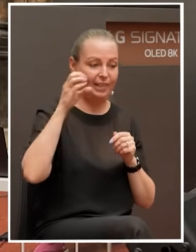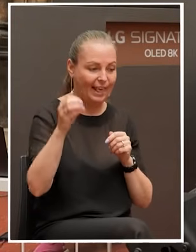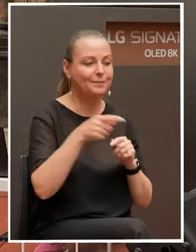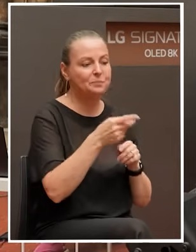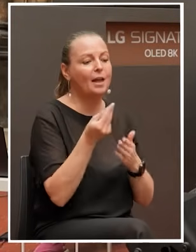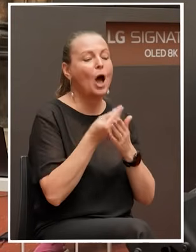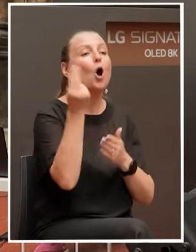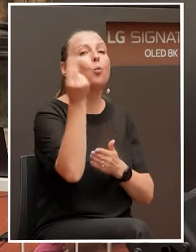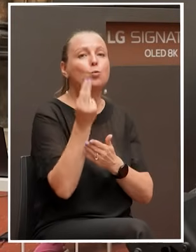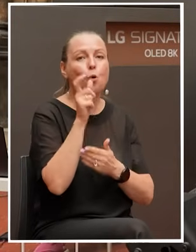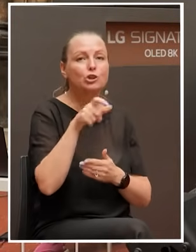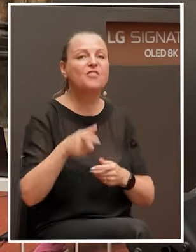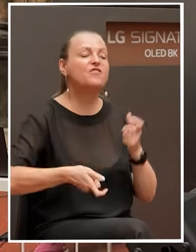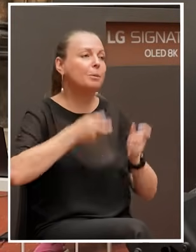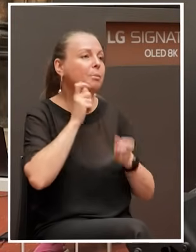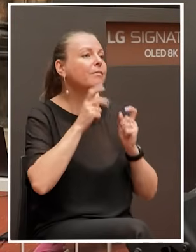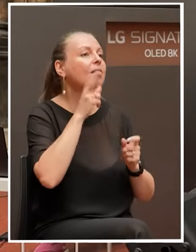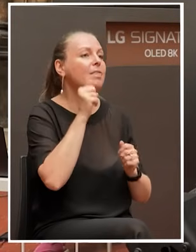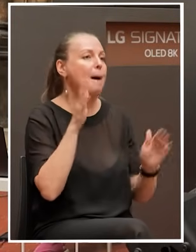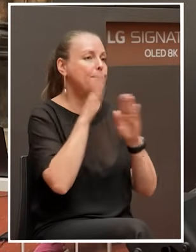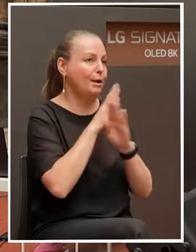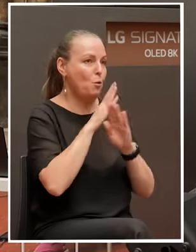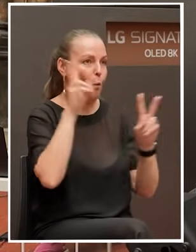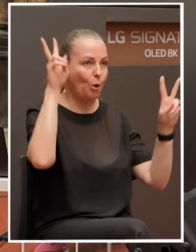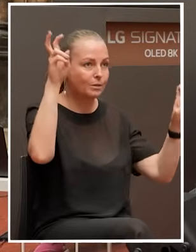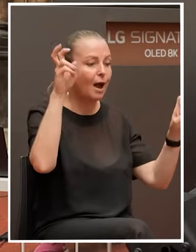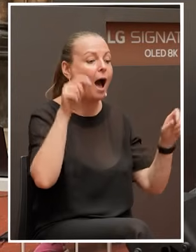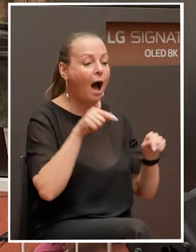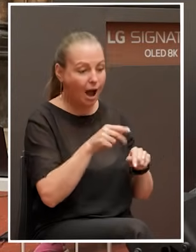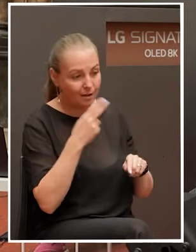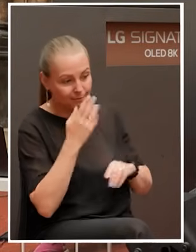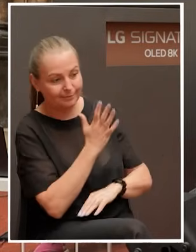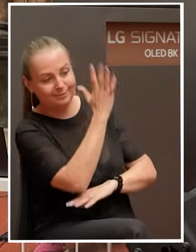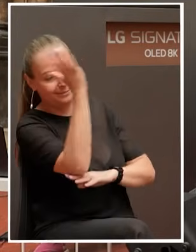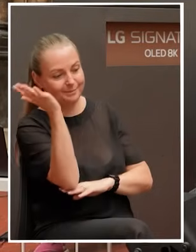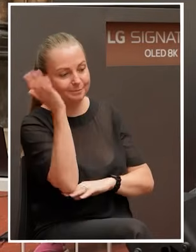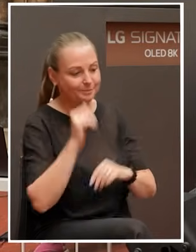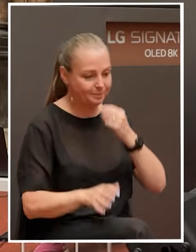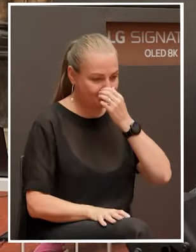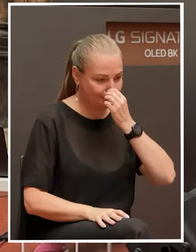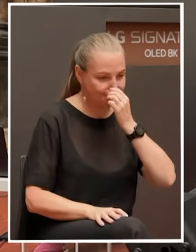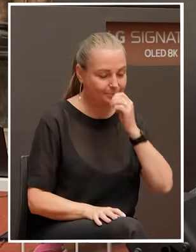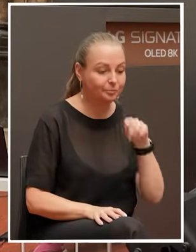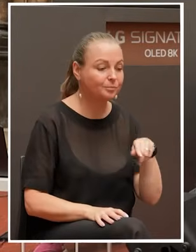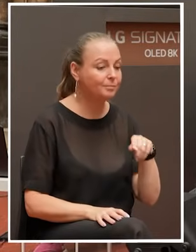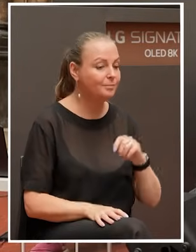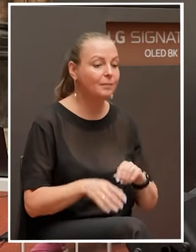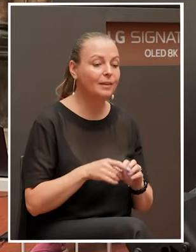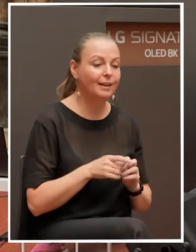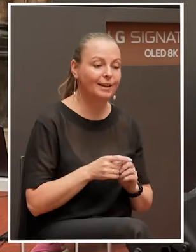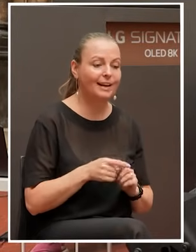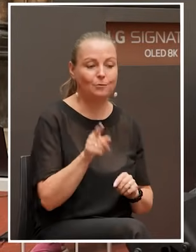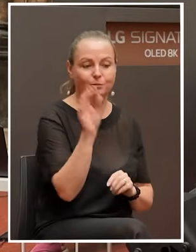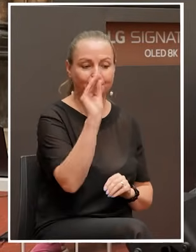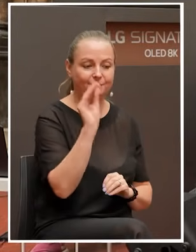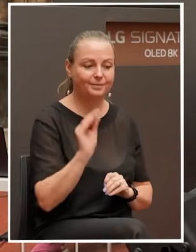выпивающие на природе. Ну, как ты думаешь, трудно будет получить хорошую цену за этот эскиз? Нет, но нужно найти кого-то,